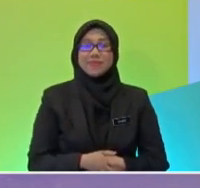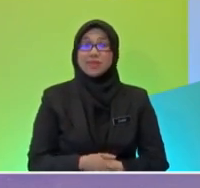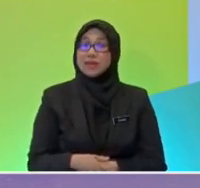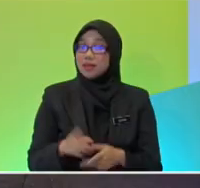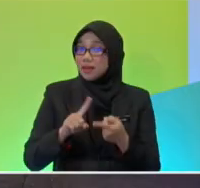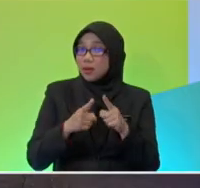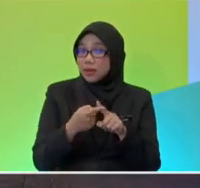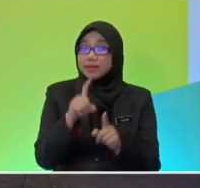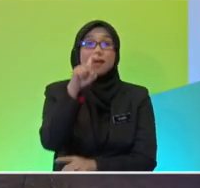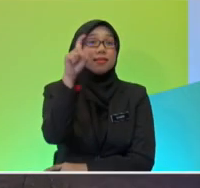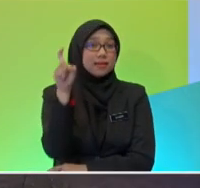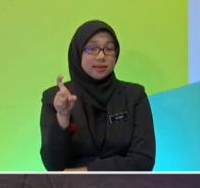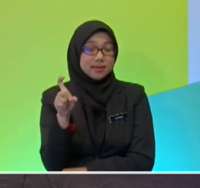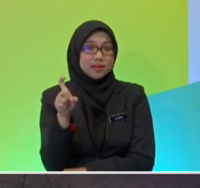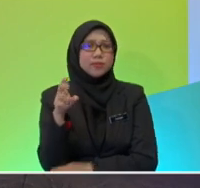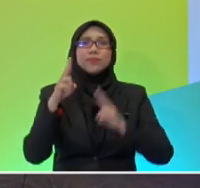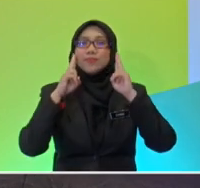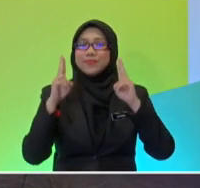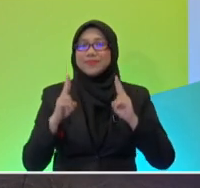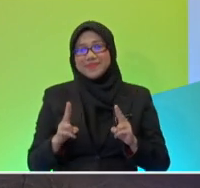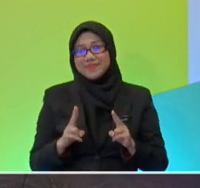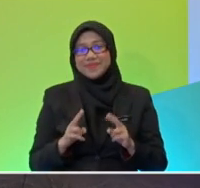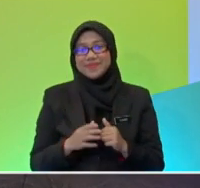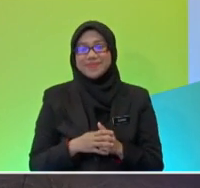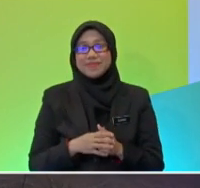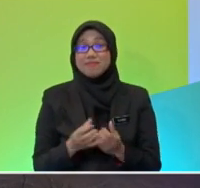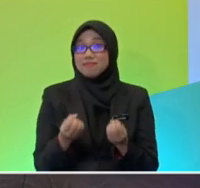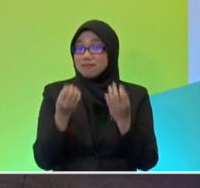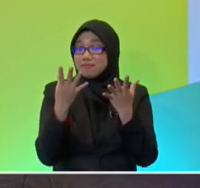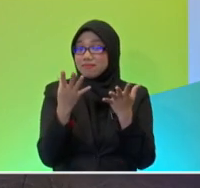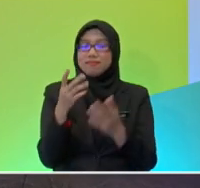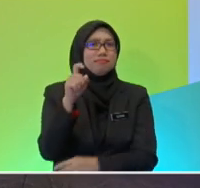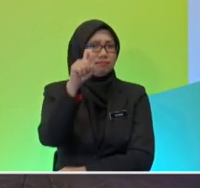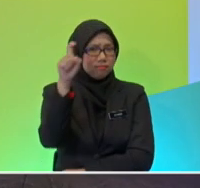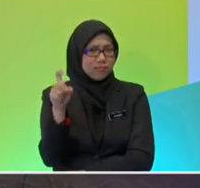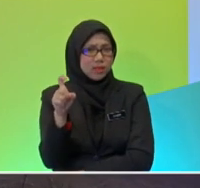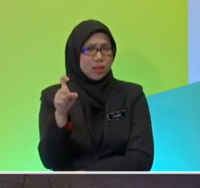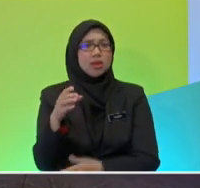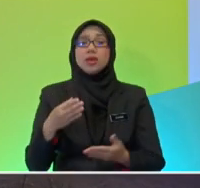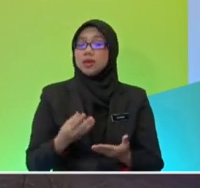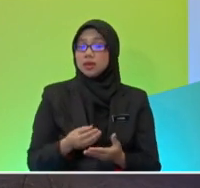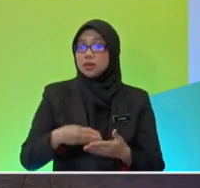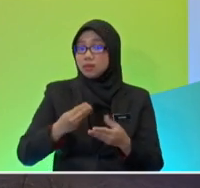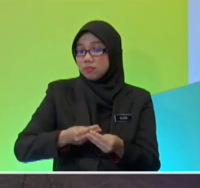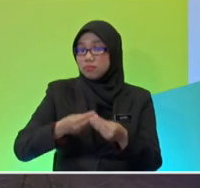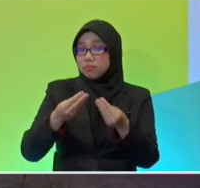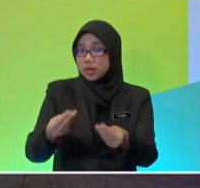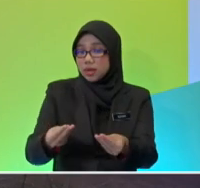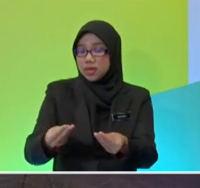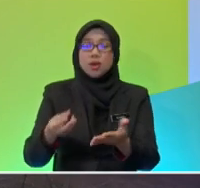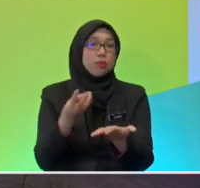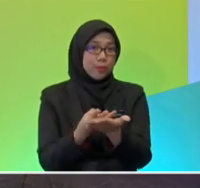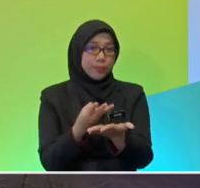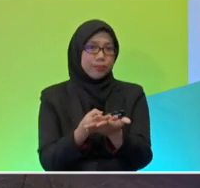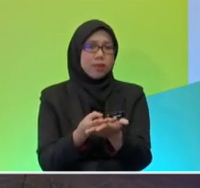kepada Ustadzah kan tadi Ustadzah kamu yang ceritanya Bila kita jumpa duit kita pulangkan ke tempat yang sepatunya jadi apa